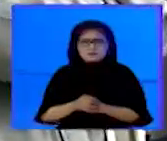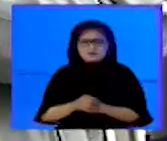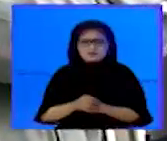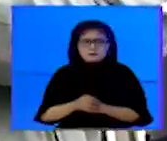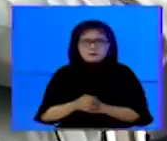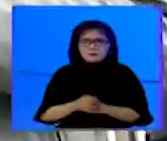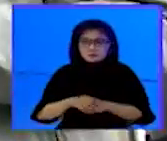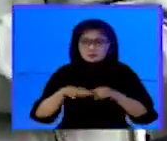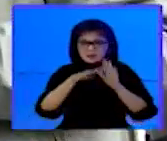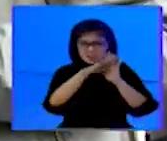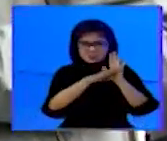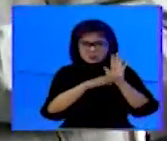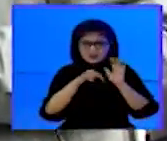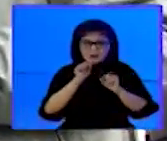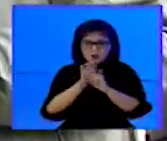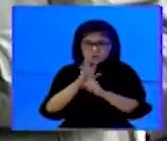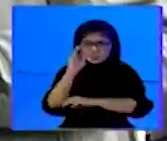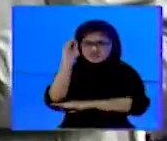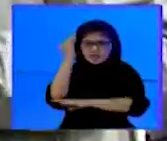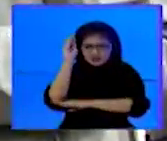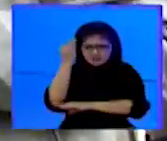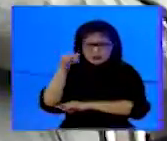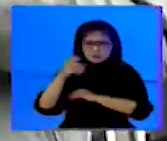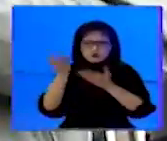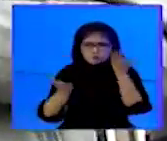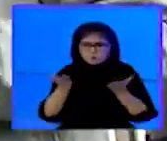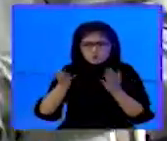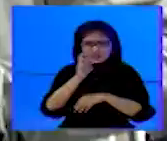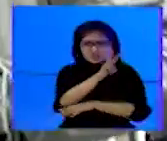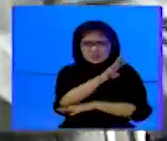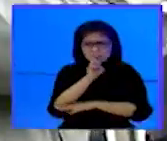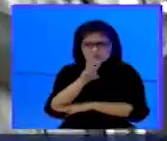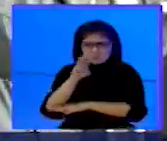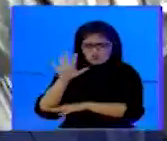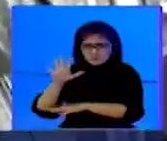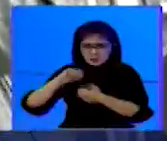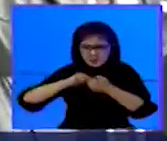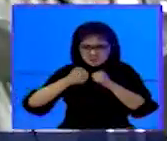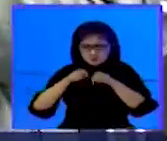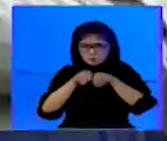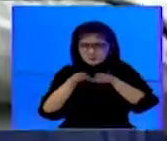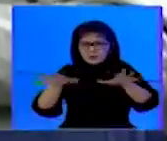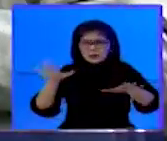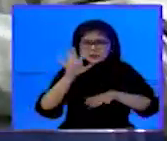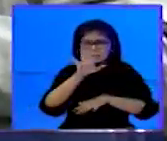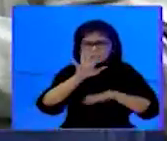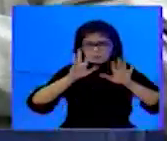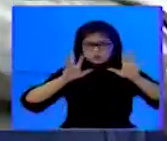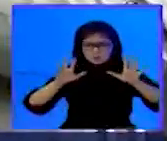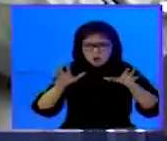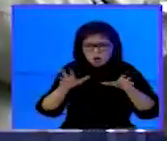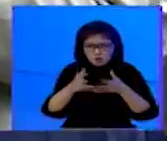Data COVID-19 di DKI Jakarta terkonfirmasi ada sekitar 375 kasus yang tersebar di 59 klaster